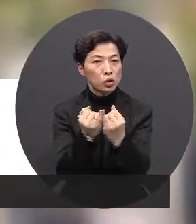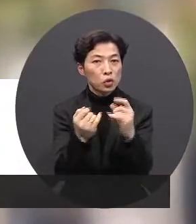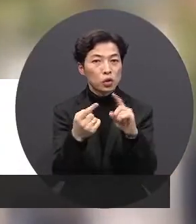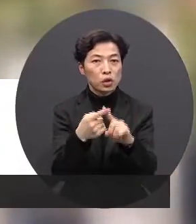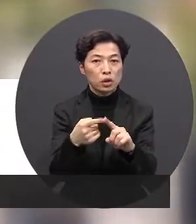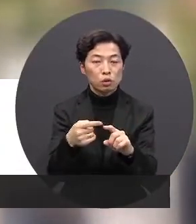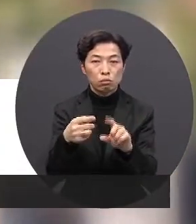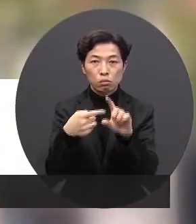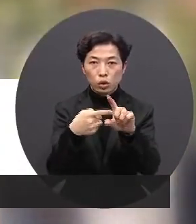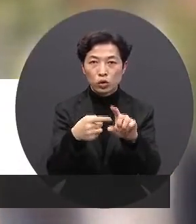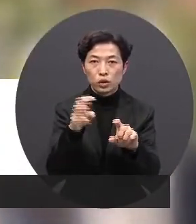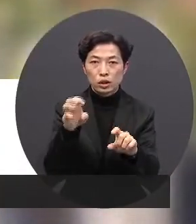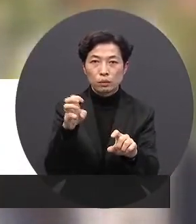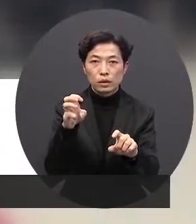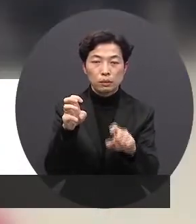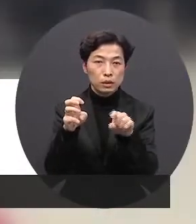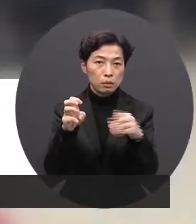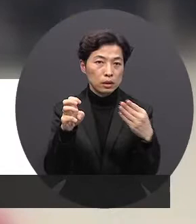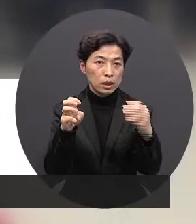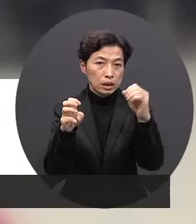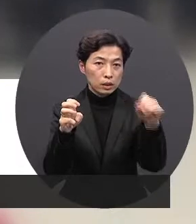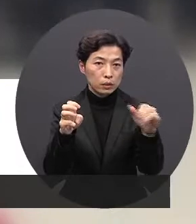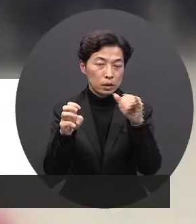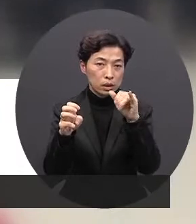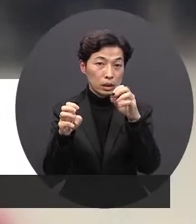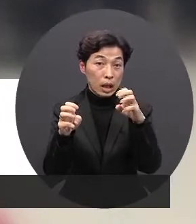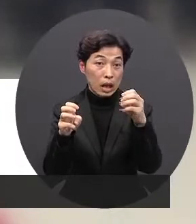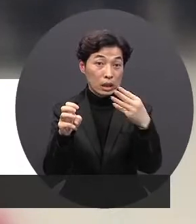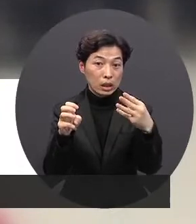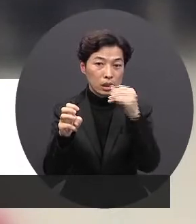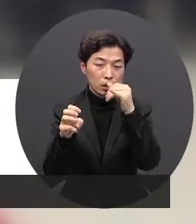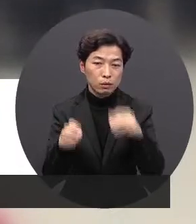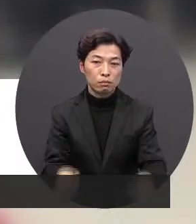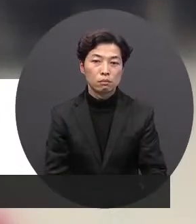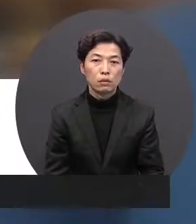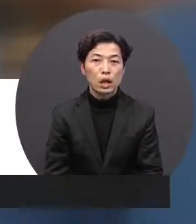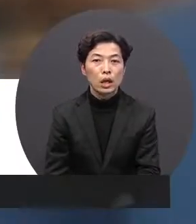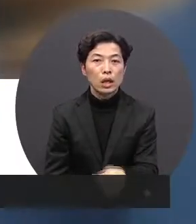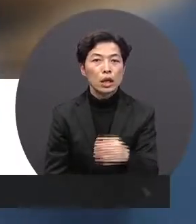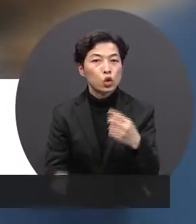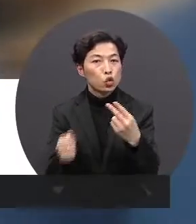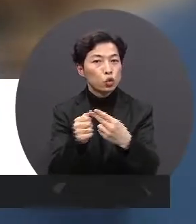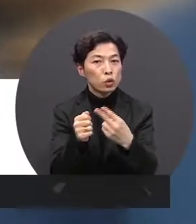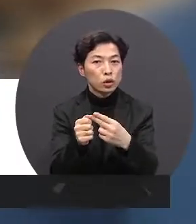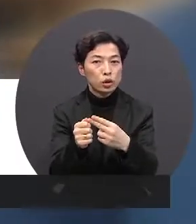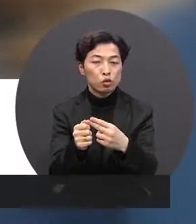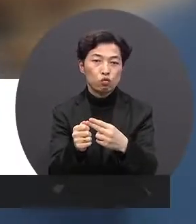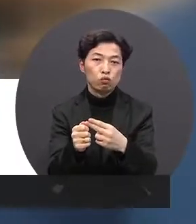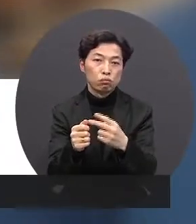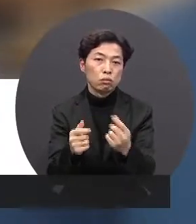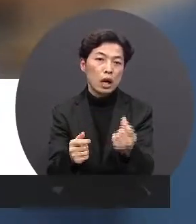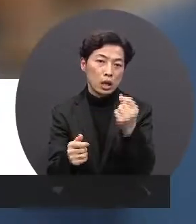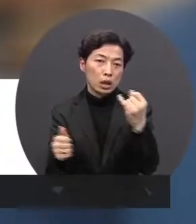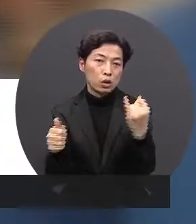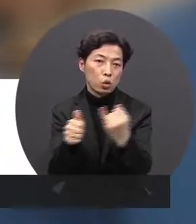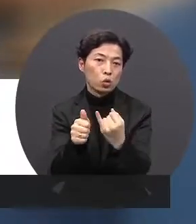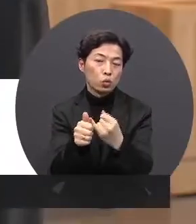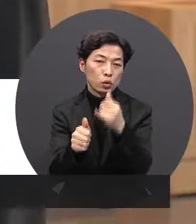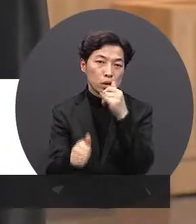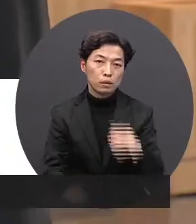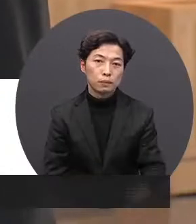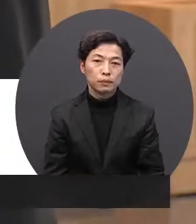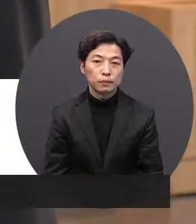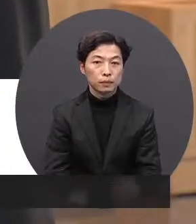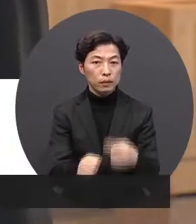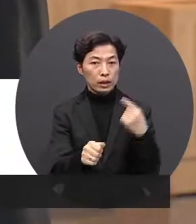연령도 30.4세로 나타나 2년 연속 충남에 이어 두 번째로 빠른 지역으로 기록됐습니다.